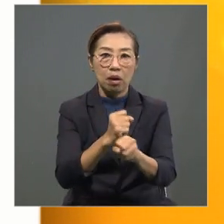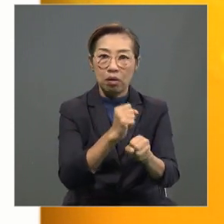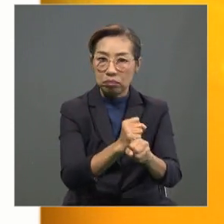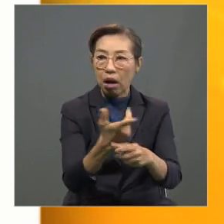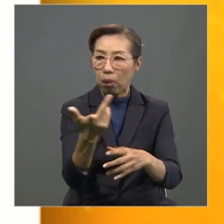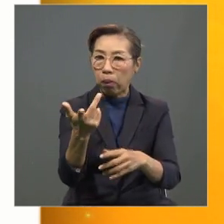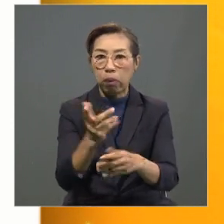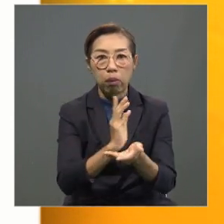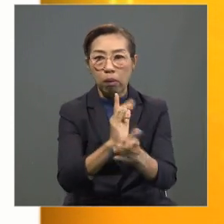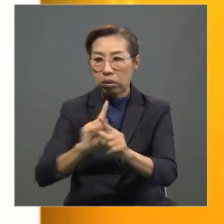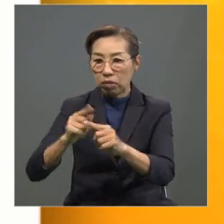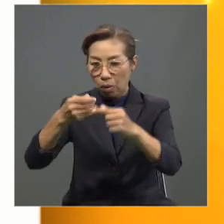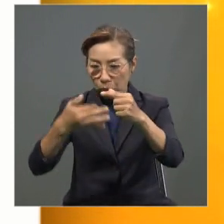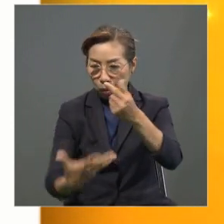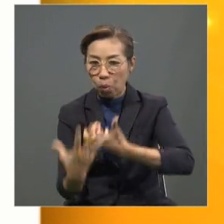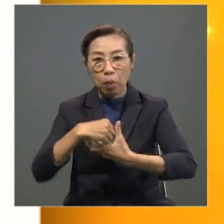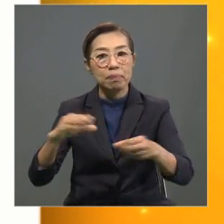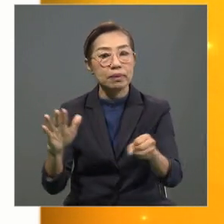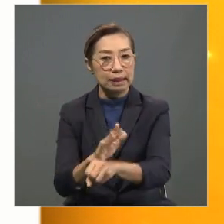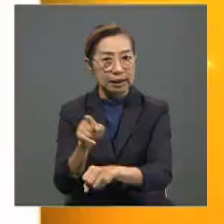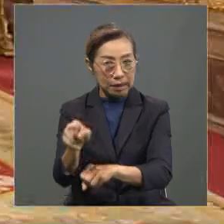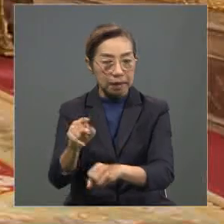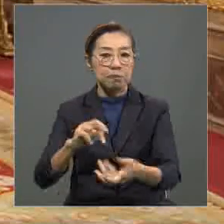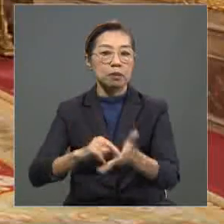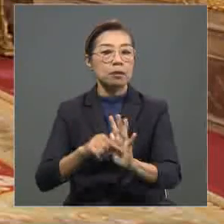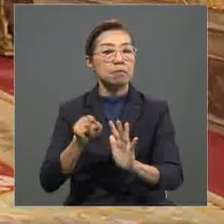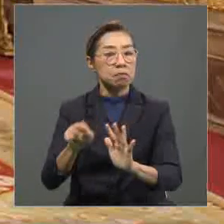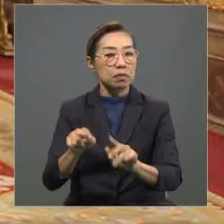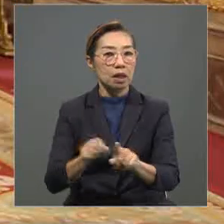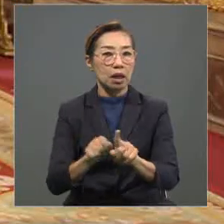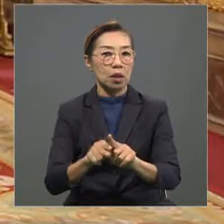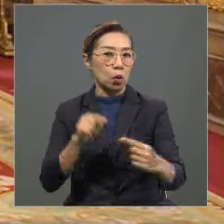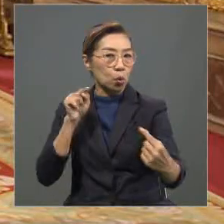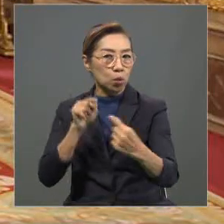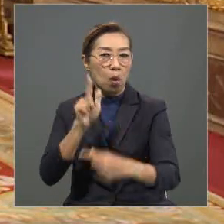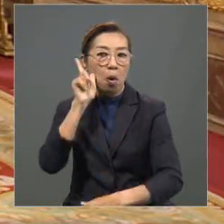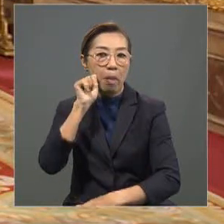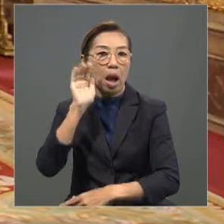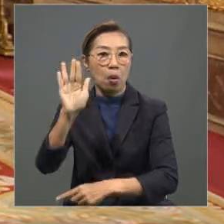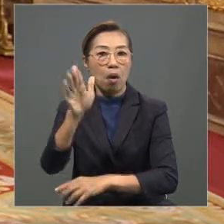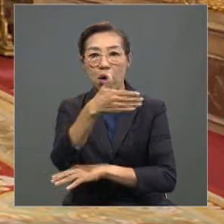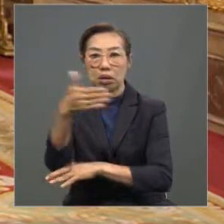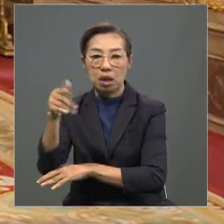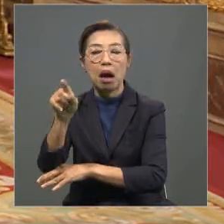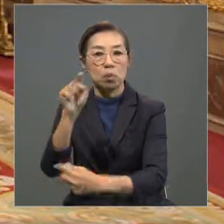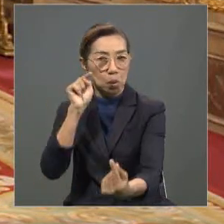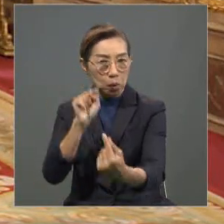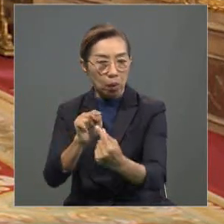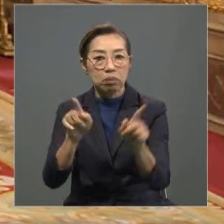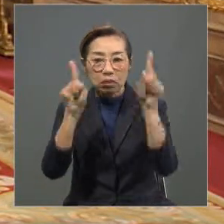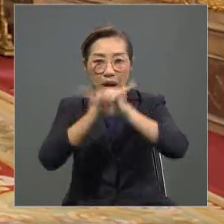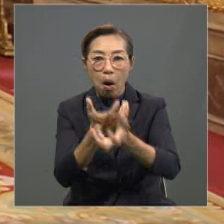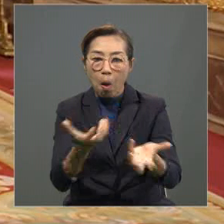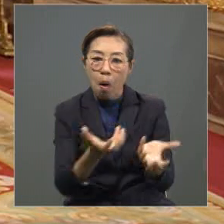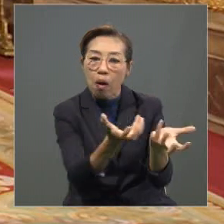สม่ำเสมอสมด้วยพระราชสมัญญาแม่ของแผ่นดินผู้พร้อมเสียสละให้ทั้งอิทาน